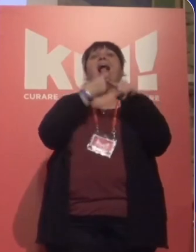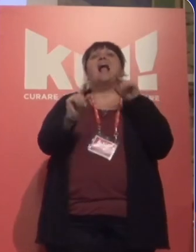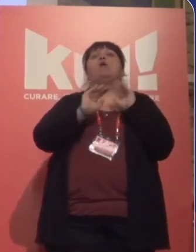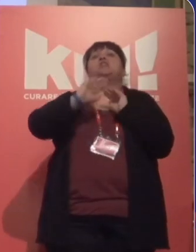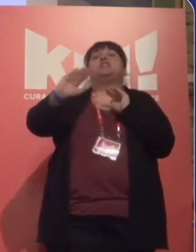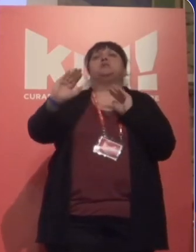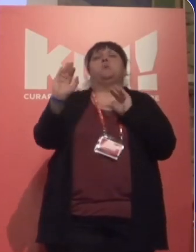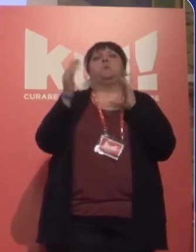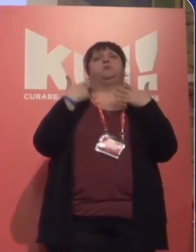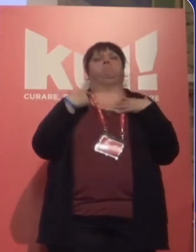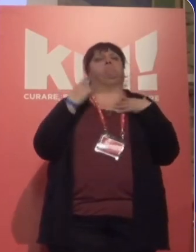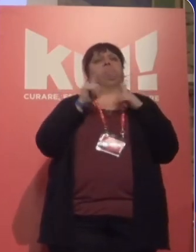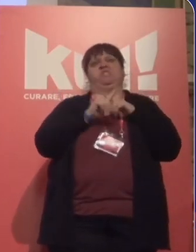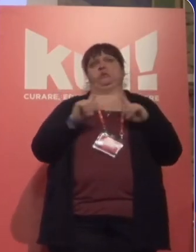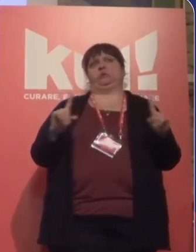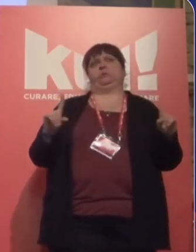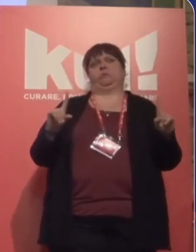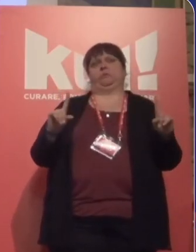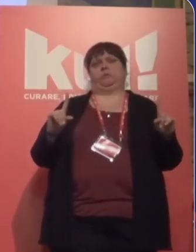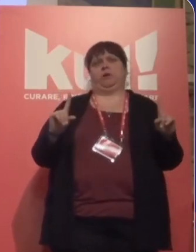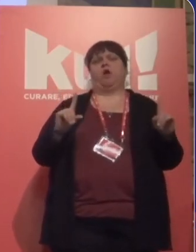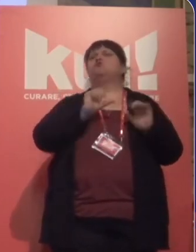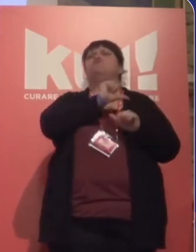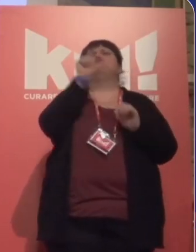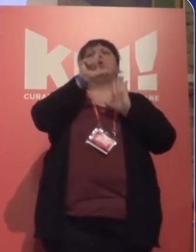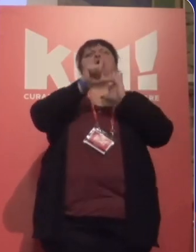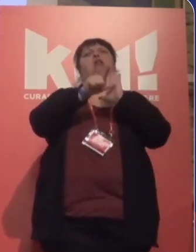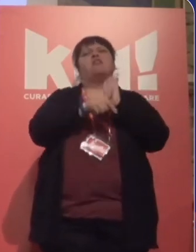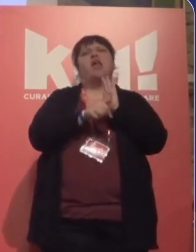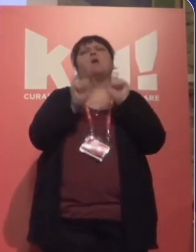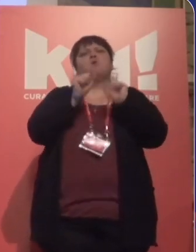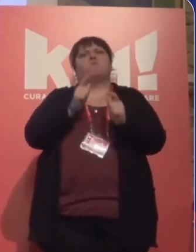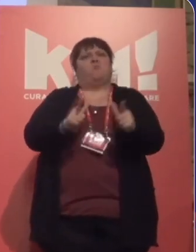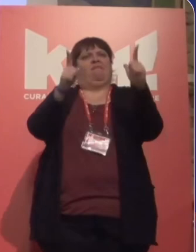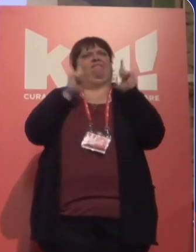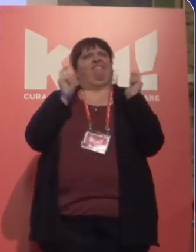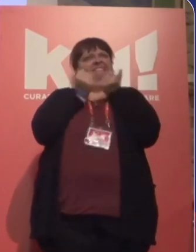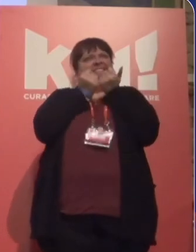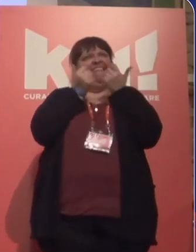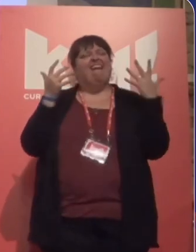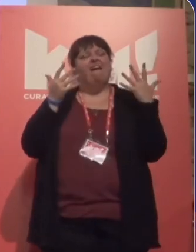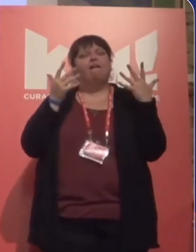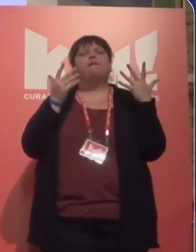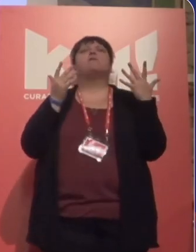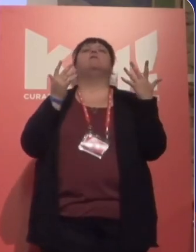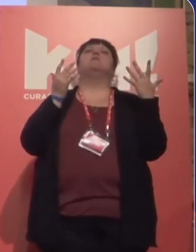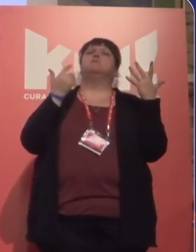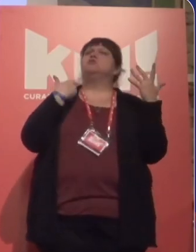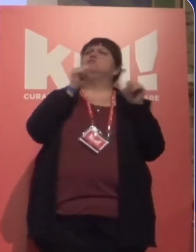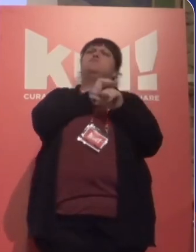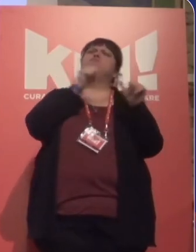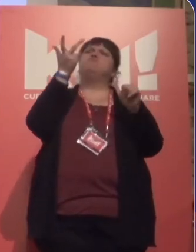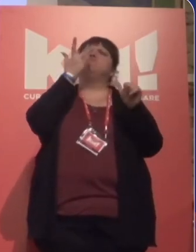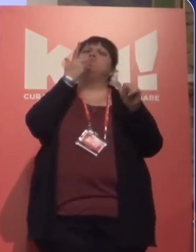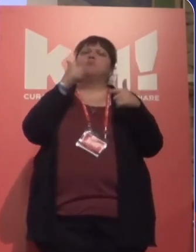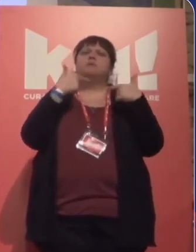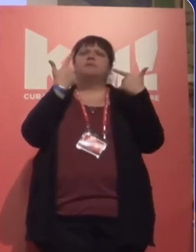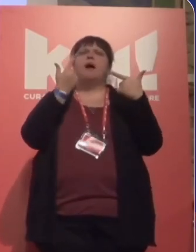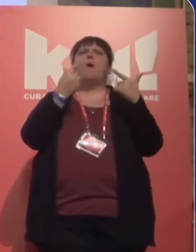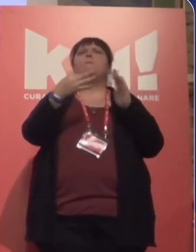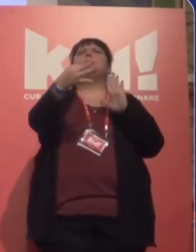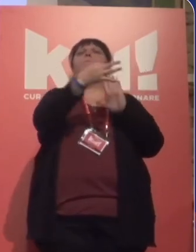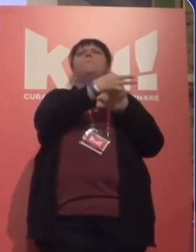già mettere qualche punto fermo che ci aiuti a comprendere per l'appunto quale fosse il contesto